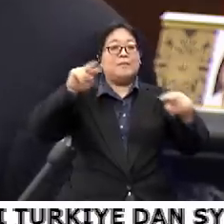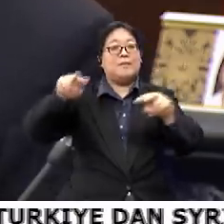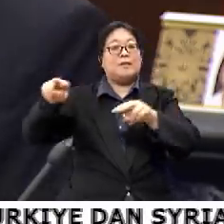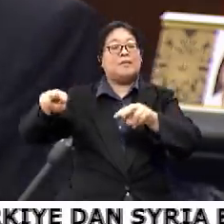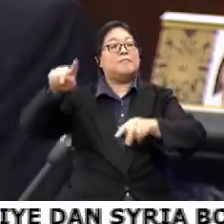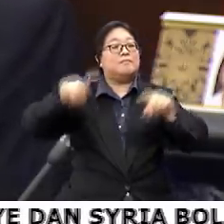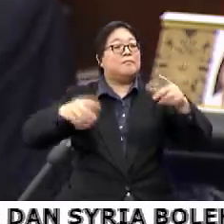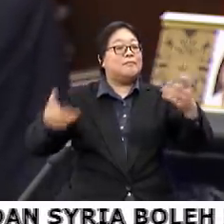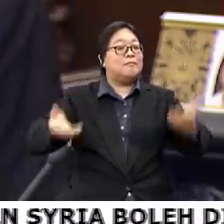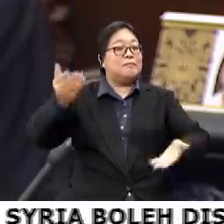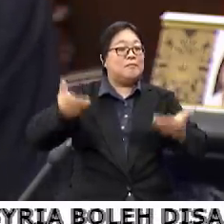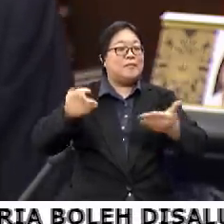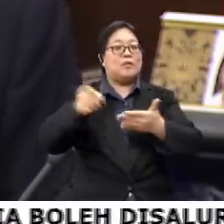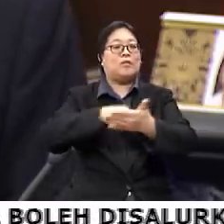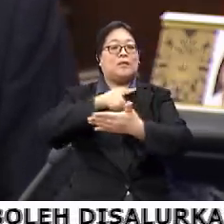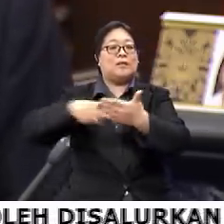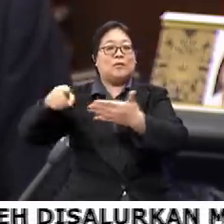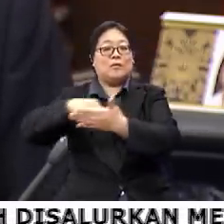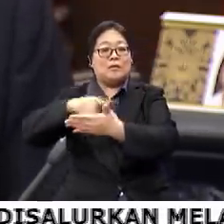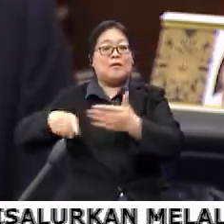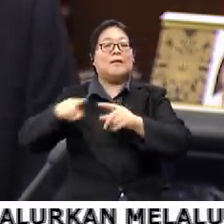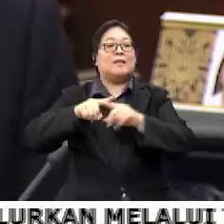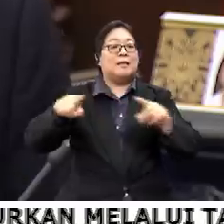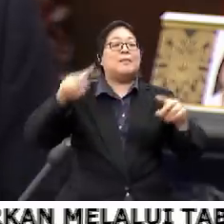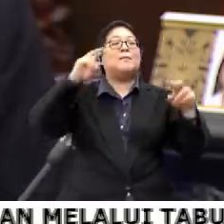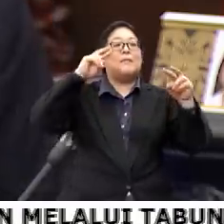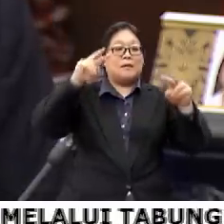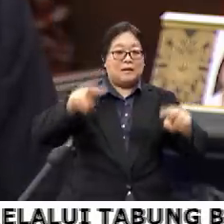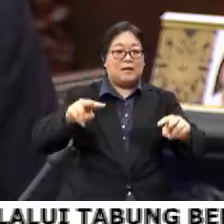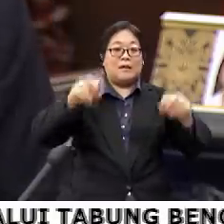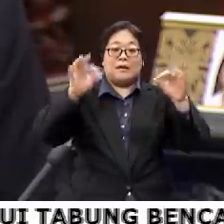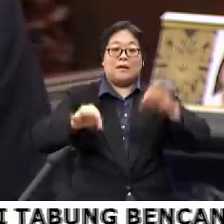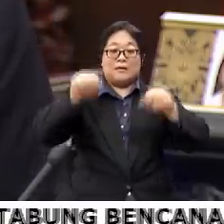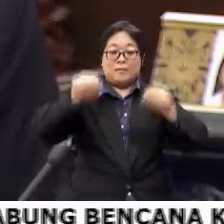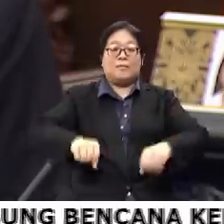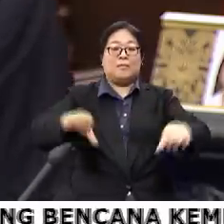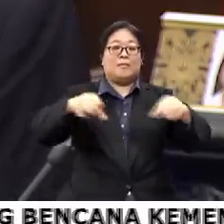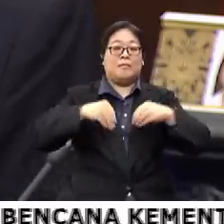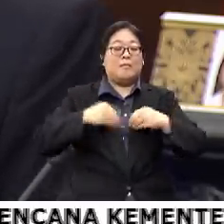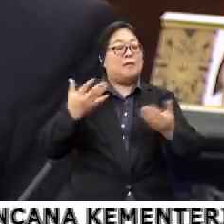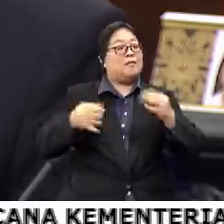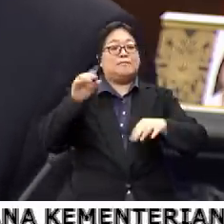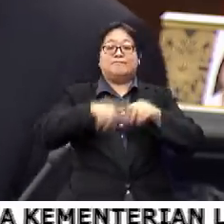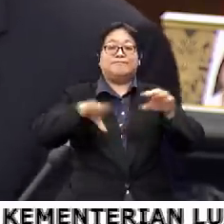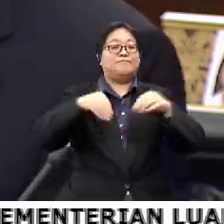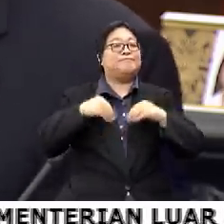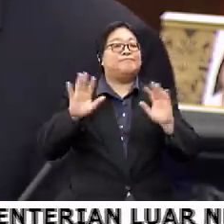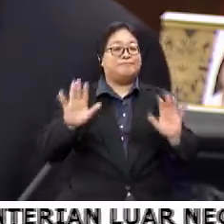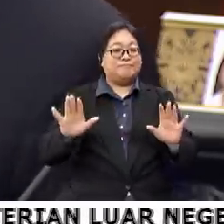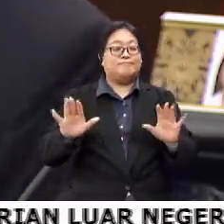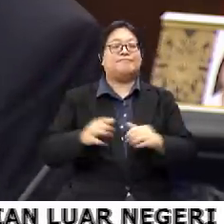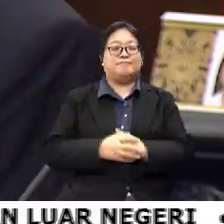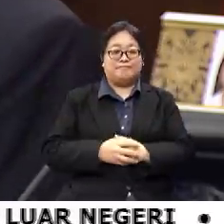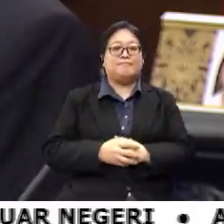yang berbentuk mungkin agak kritikal, tapi dia pandangan kalau boleh diterima. Kalau tidak diterima, itu oleh pihak pemerintah, itu